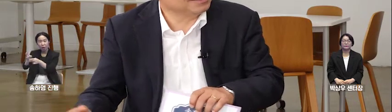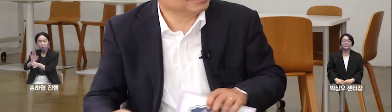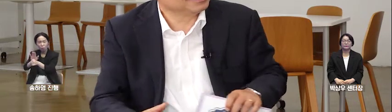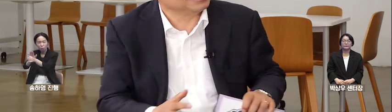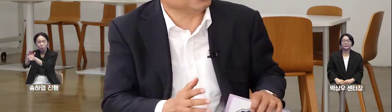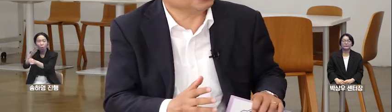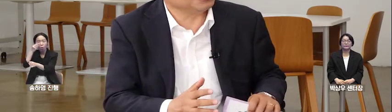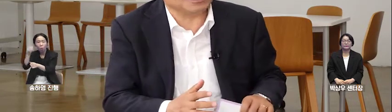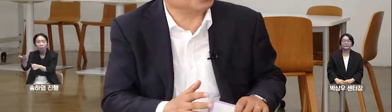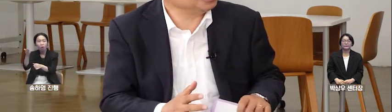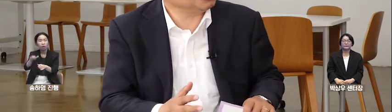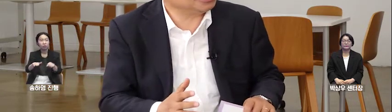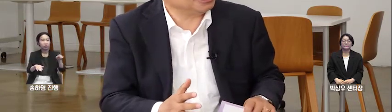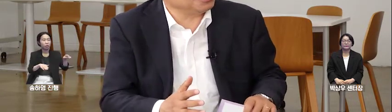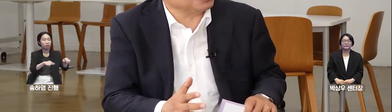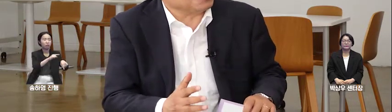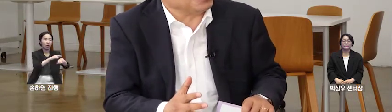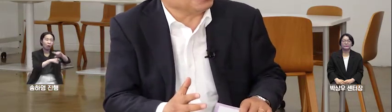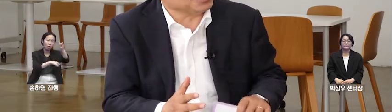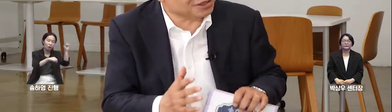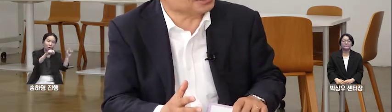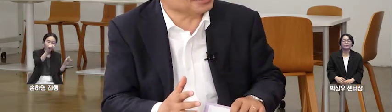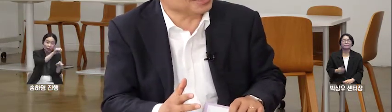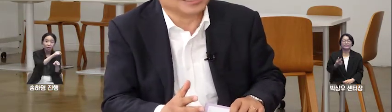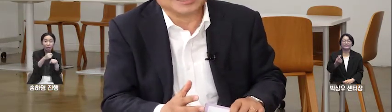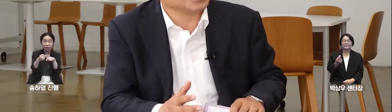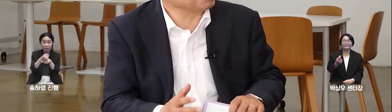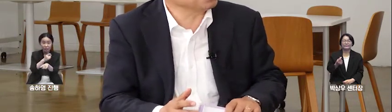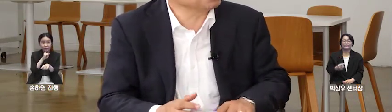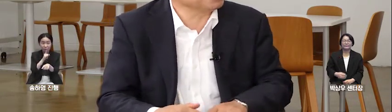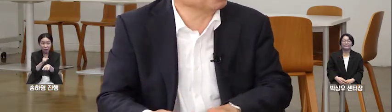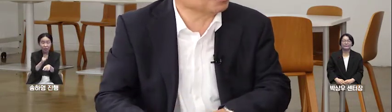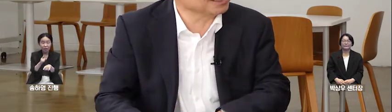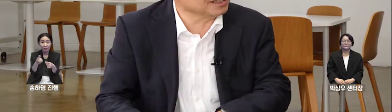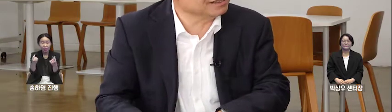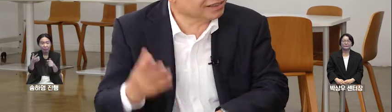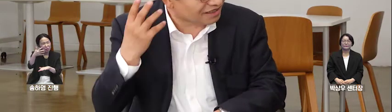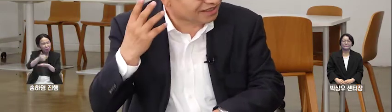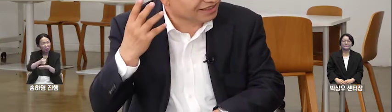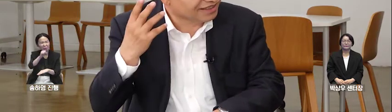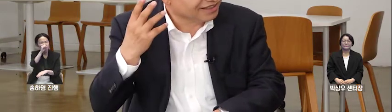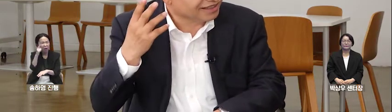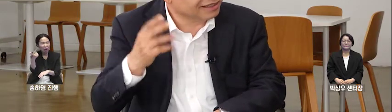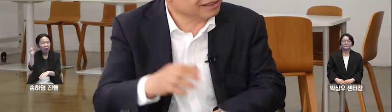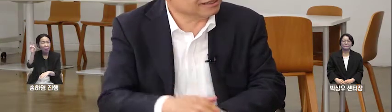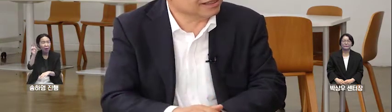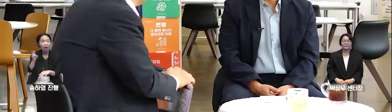거고 여기는 세월이 좀 걸리고 천천히 성과도 좀 안 좋을 것 같다 이런 생각이